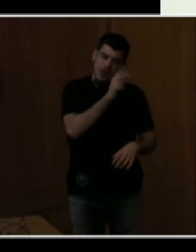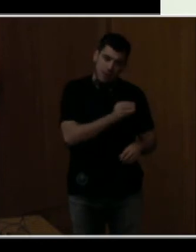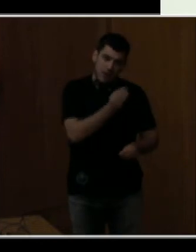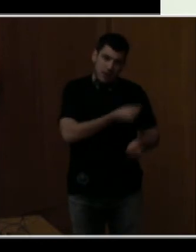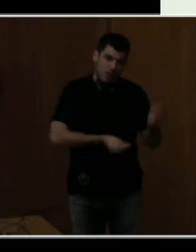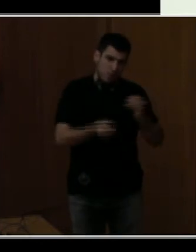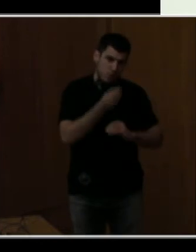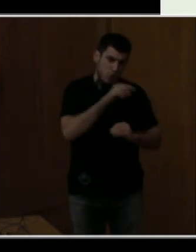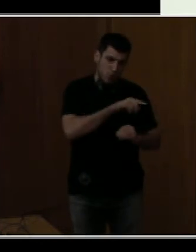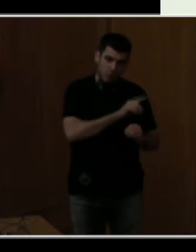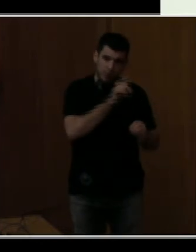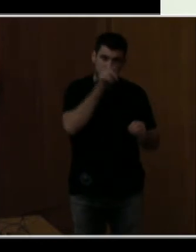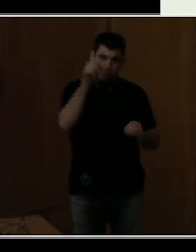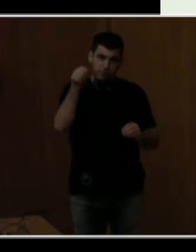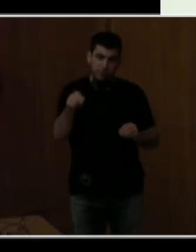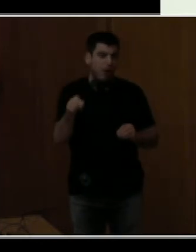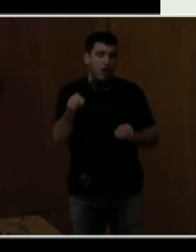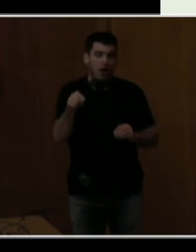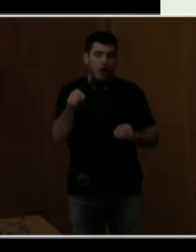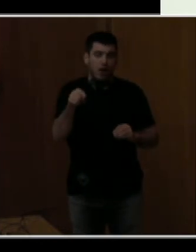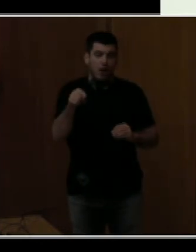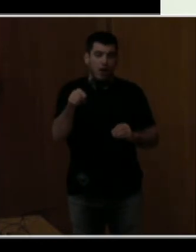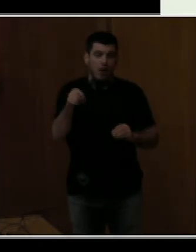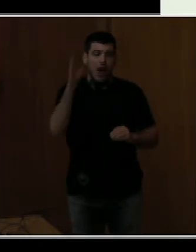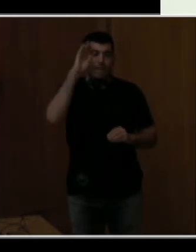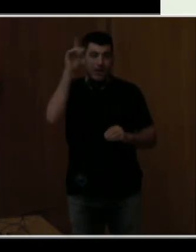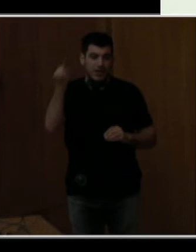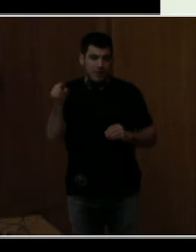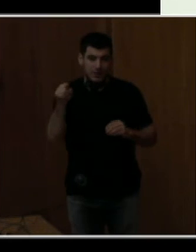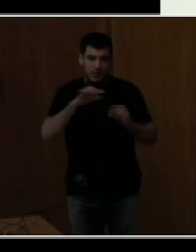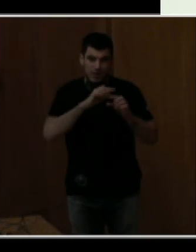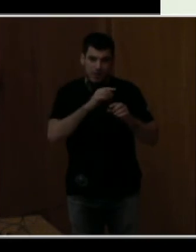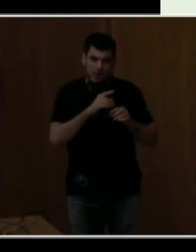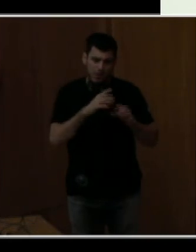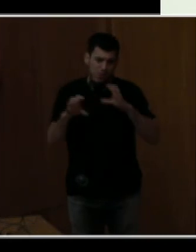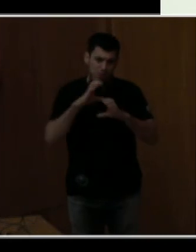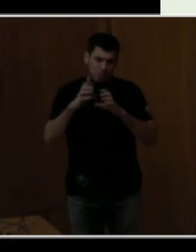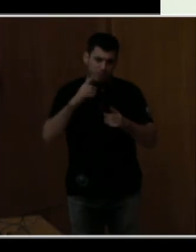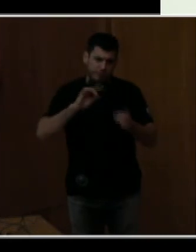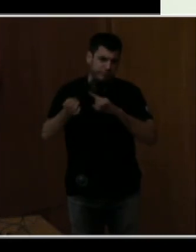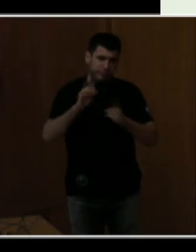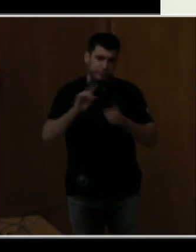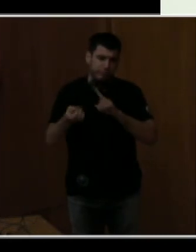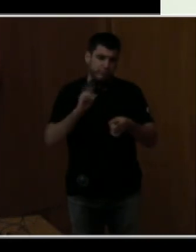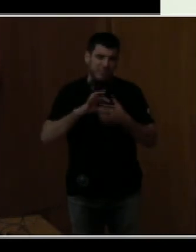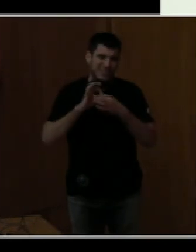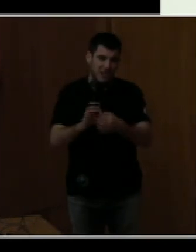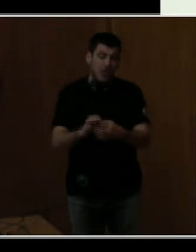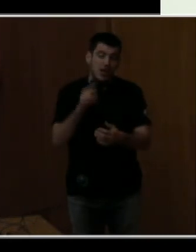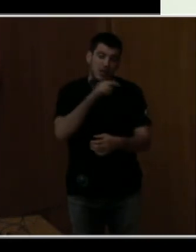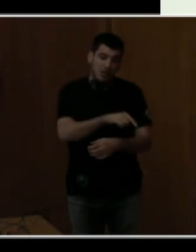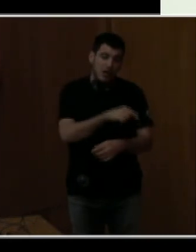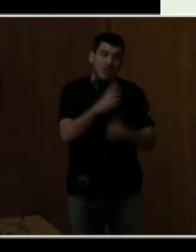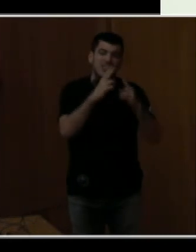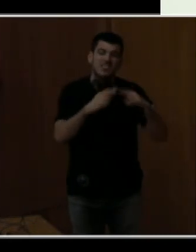επίσης, προς τις ανατολικές ακτές των Ηνωμένων Πολιτειών. Όπως επίσης και αντίστοιχα από αυτήν εδώ την περιοχή που βρίσκεται το Σαν